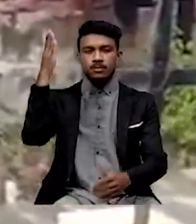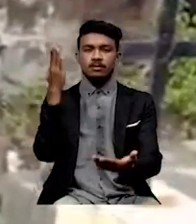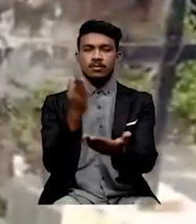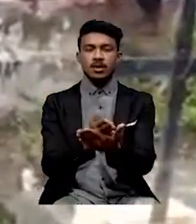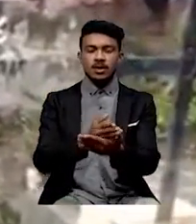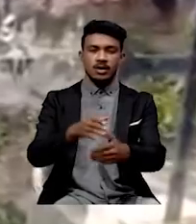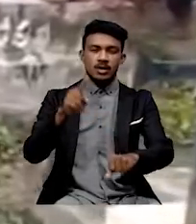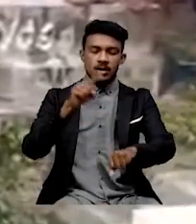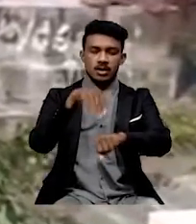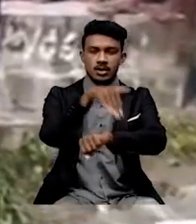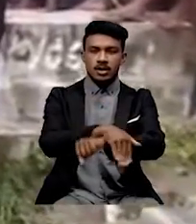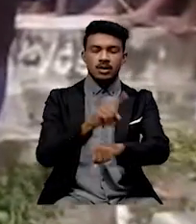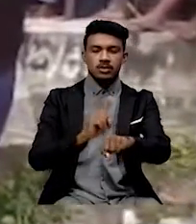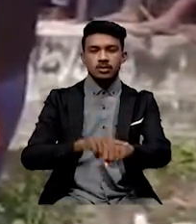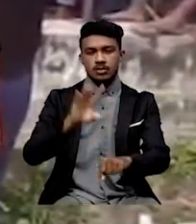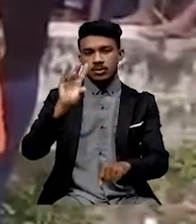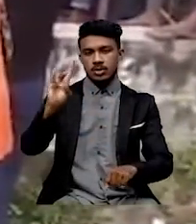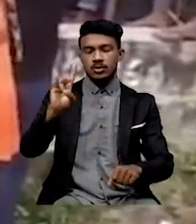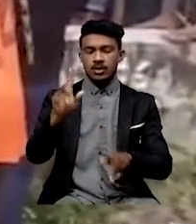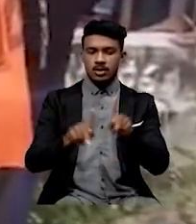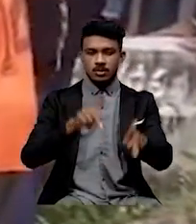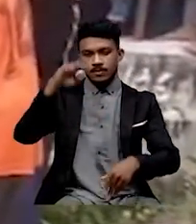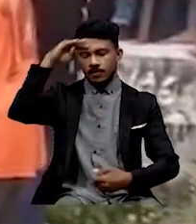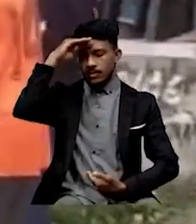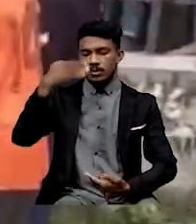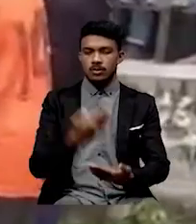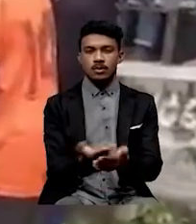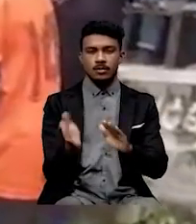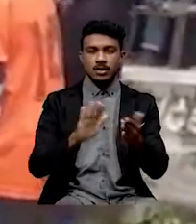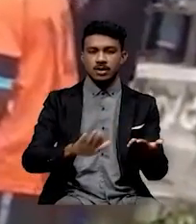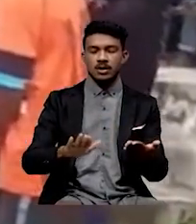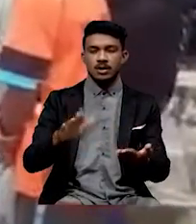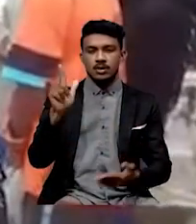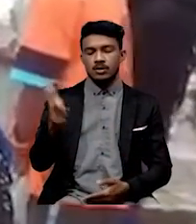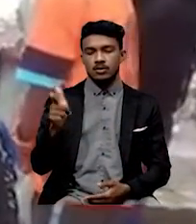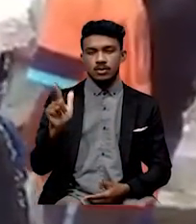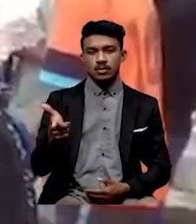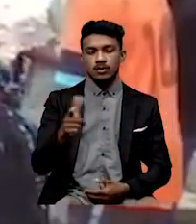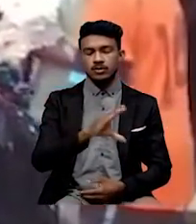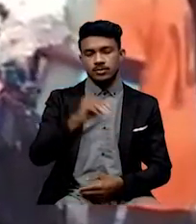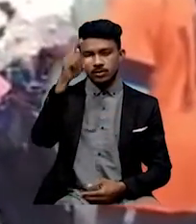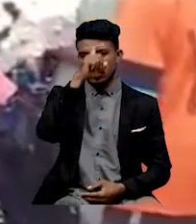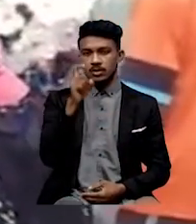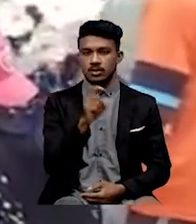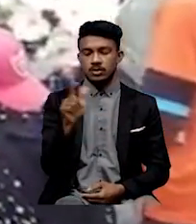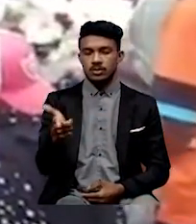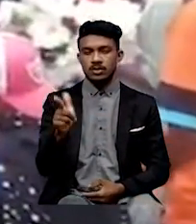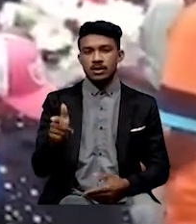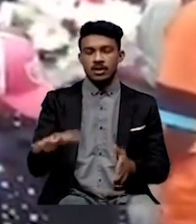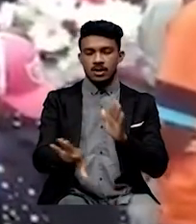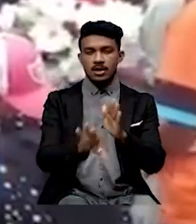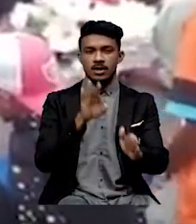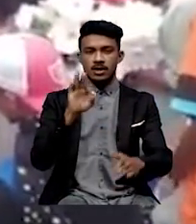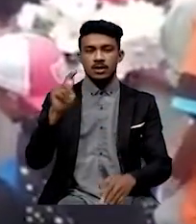dene matebian Melkianus Baretu ho idadi rua nulu resin komunidadi ho familia matebian foin hetan iha terça